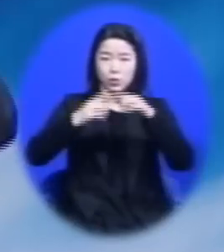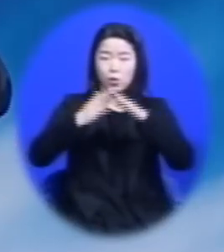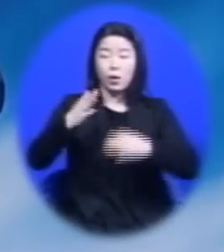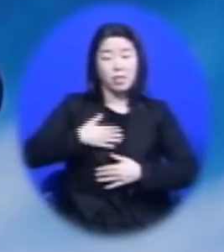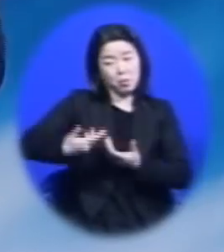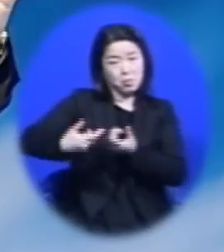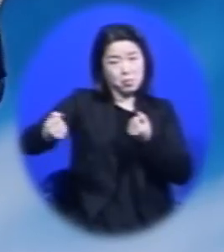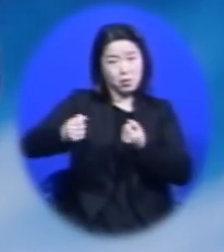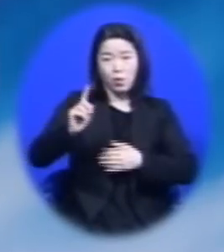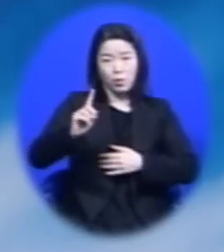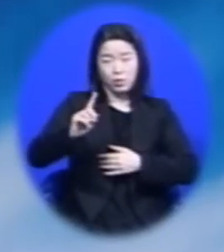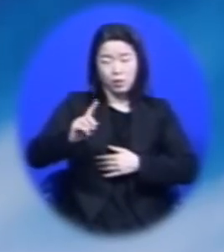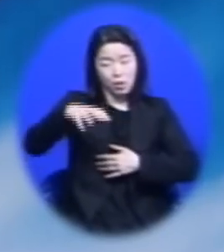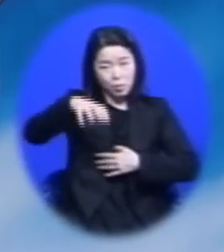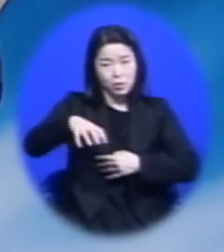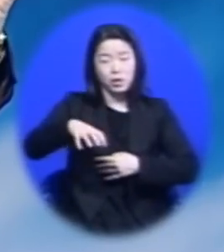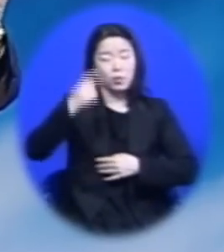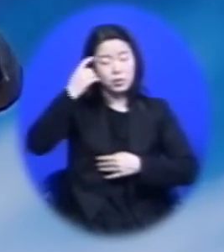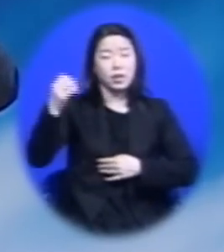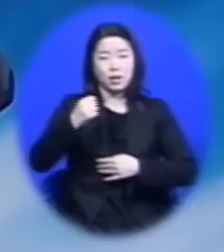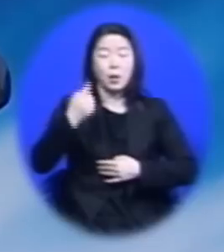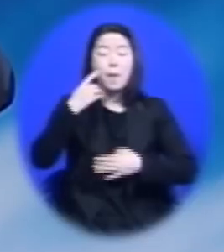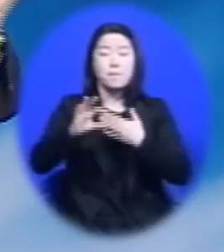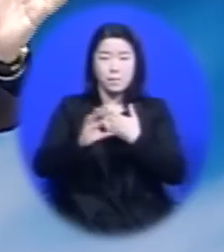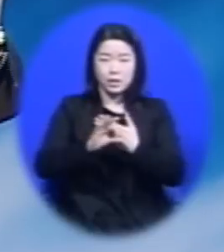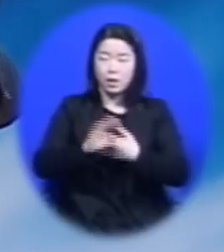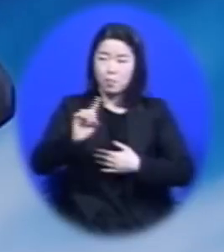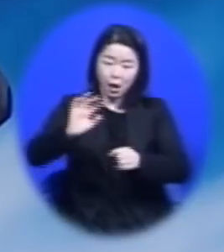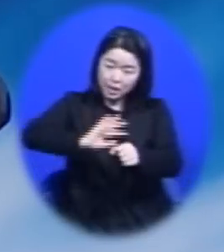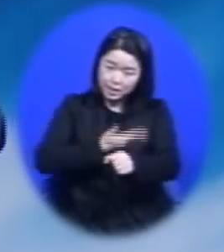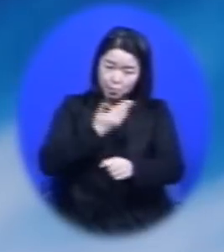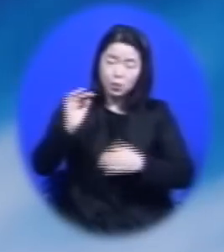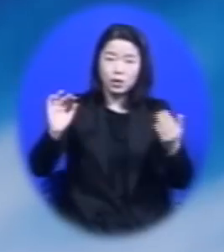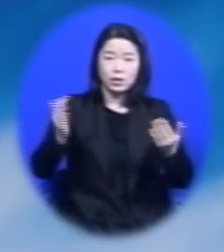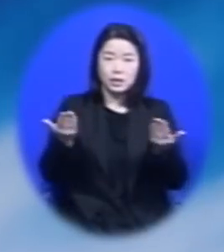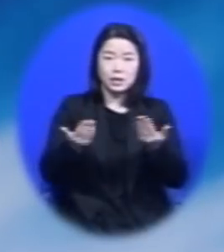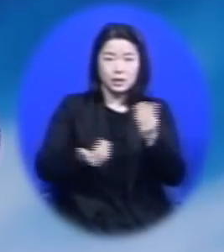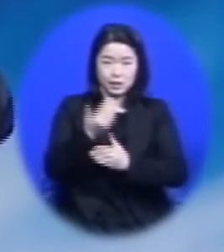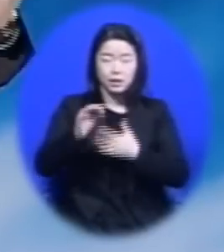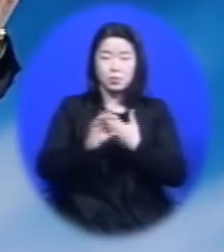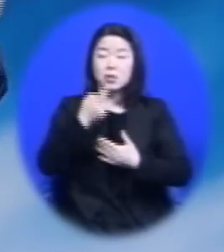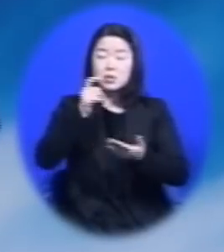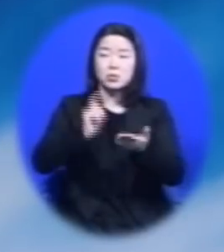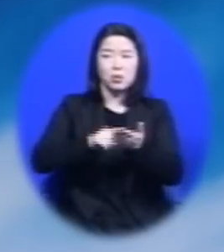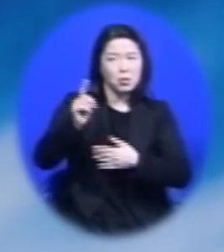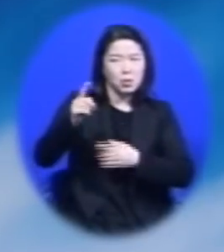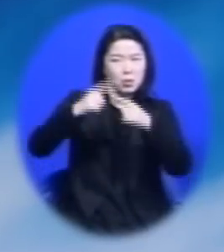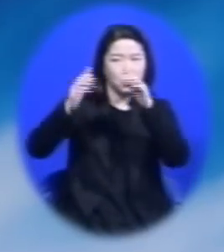별개의 어떤 존재라고 생각합니다 그래서 만약에 뭐가 잘못된 일이 생기면 그냥 쉽게 교회를